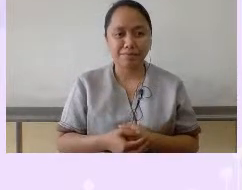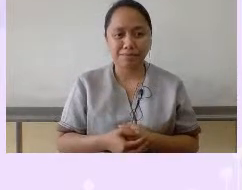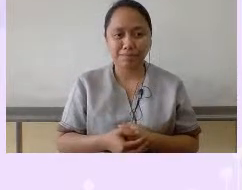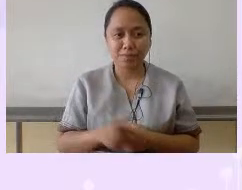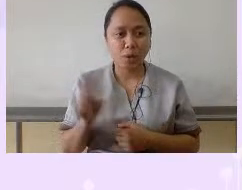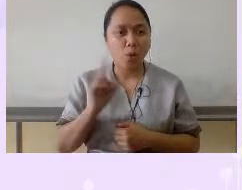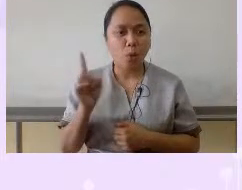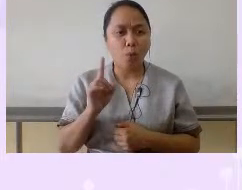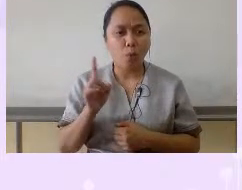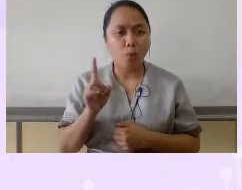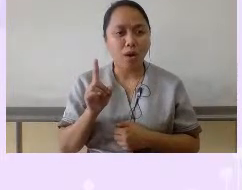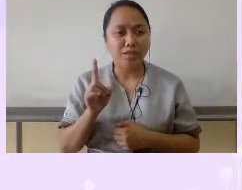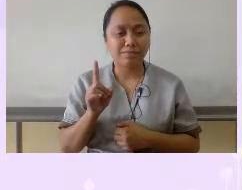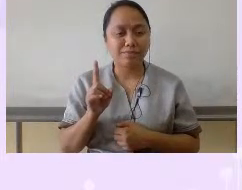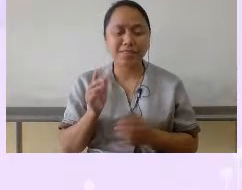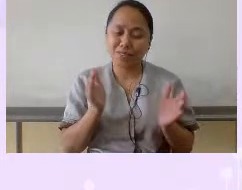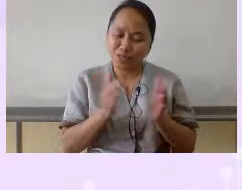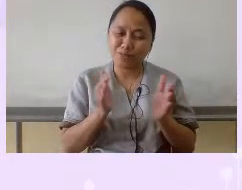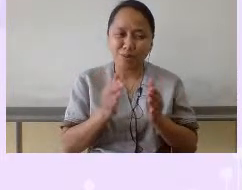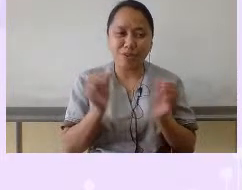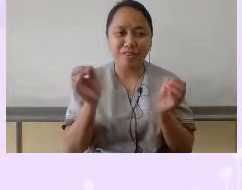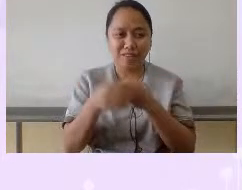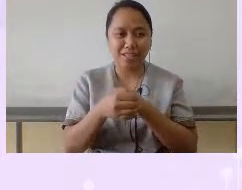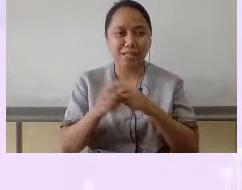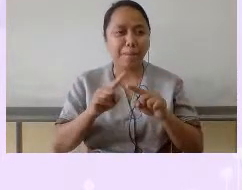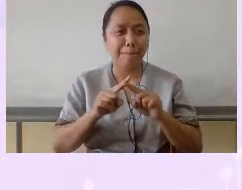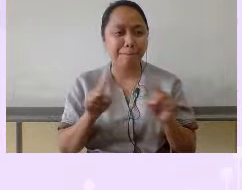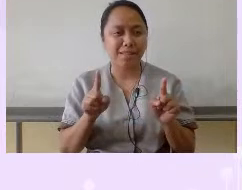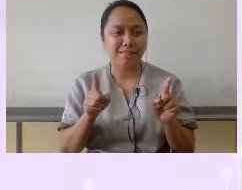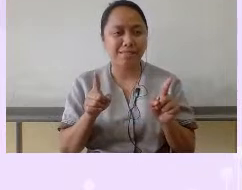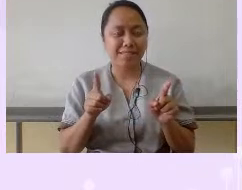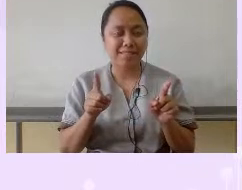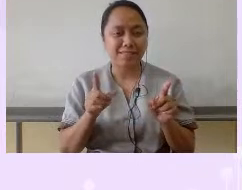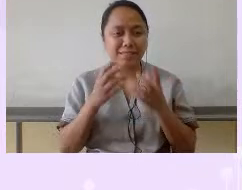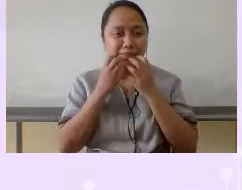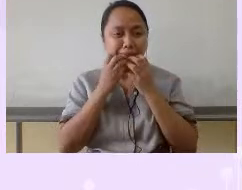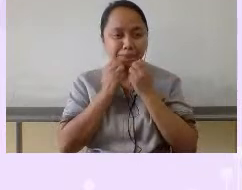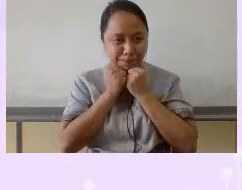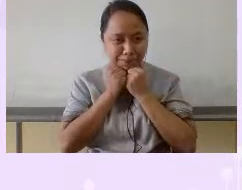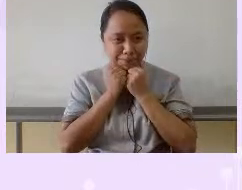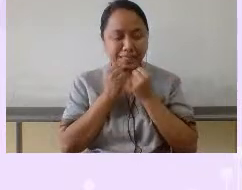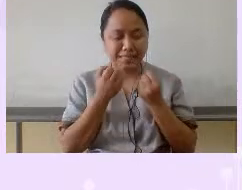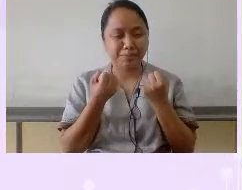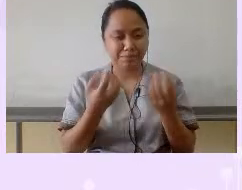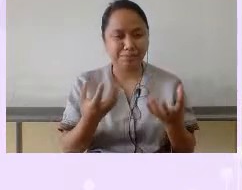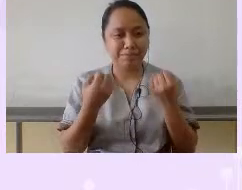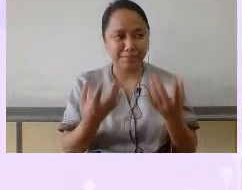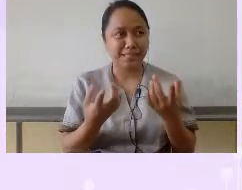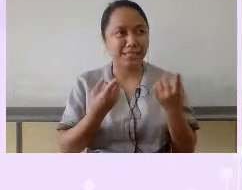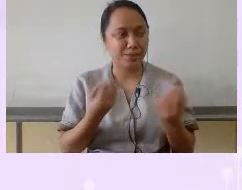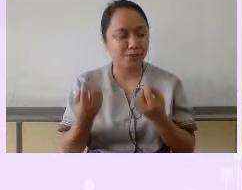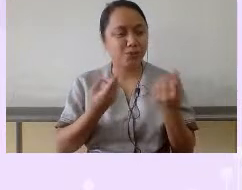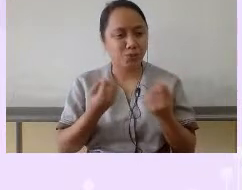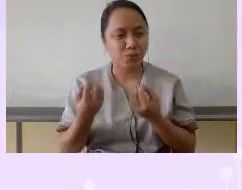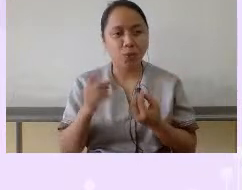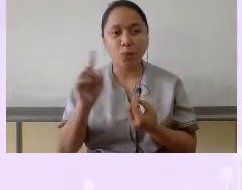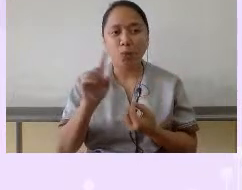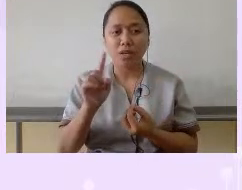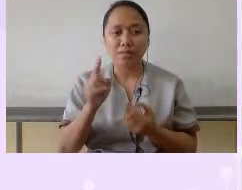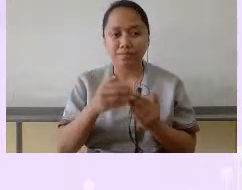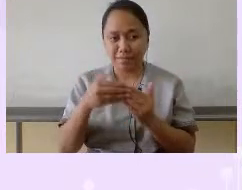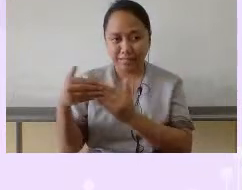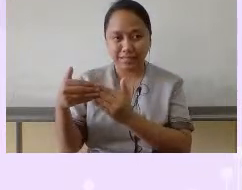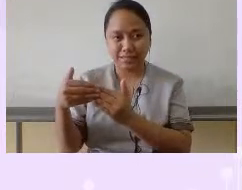isang maliit na opisina, pero malawak po ang aming ginagawa. So, nangunguna po sa amin ang